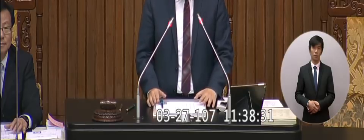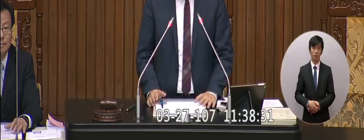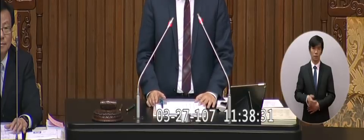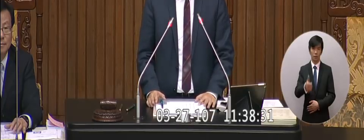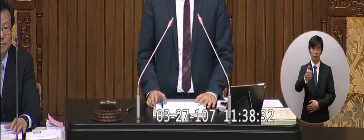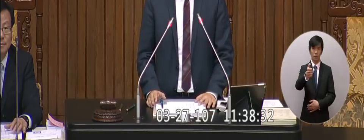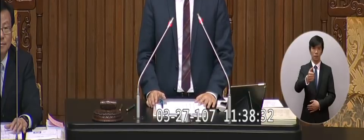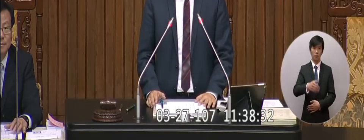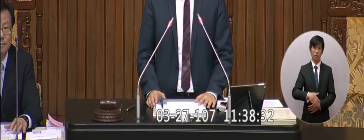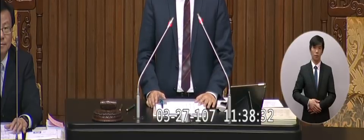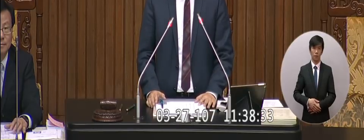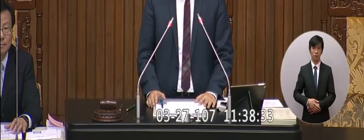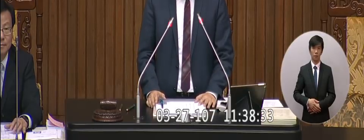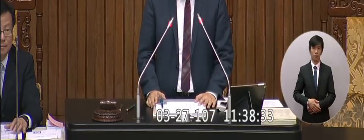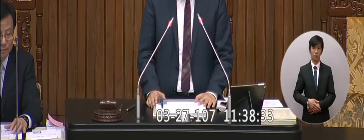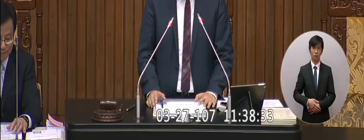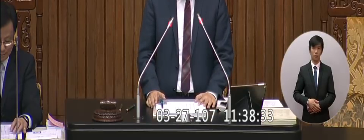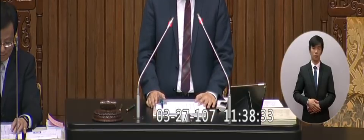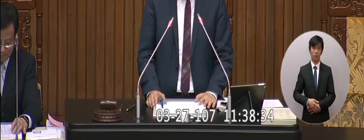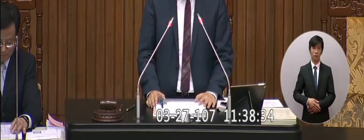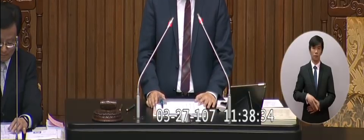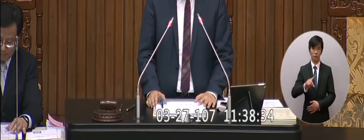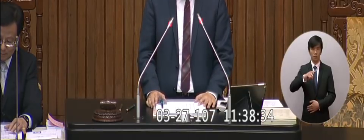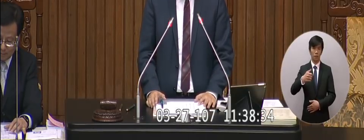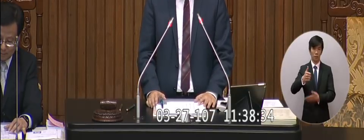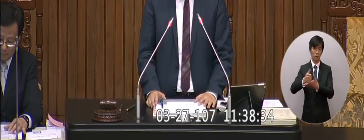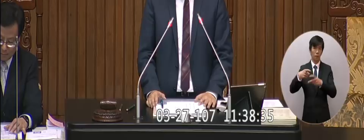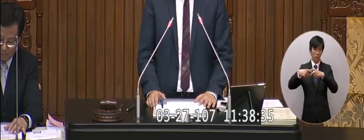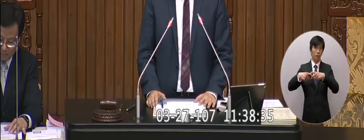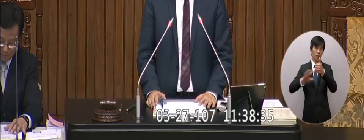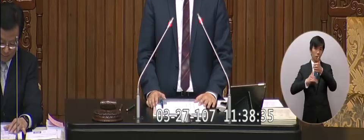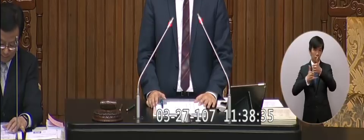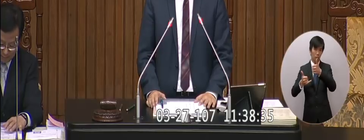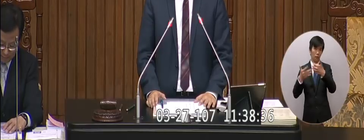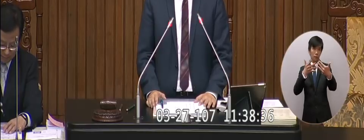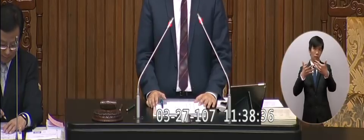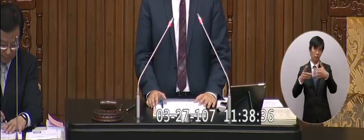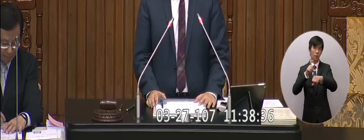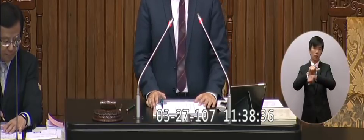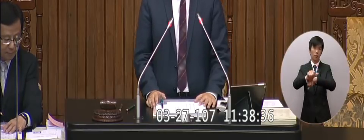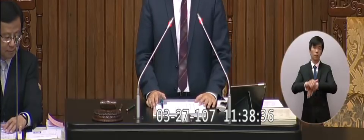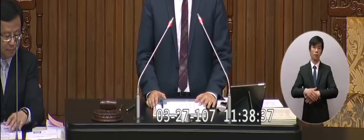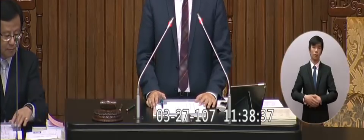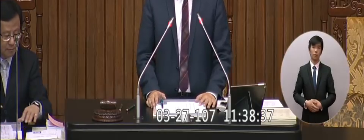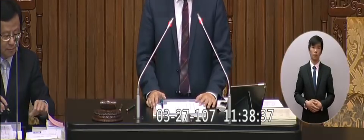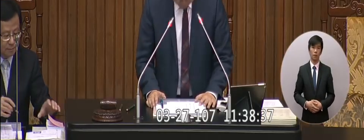谢谢。接着请李俊毅委员质询，询答时间为15分钟。